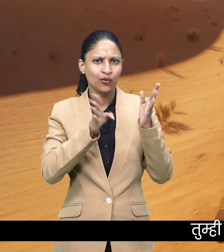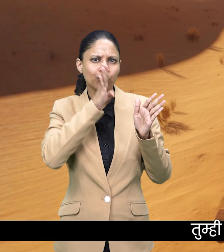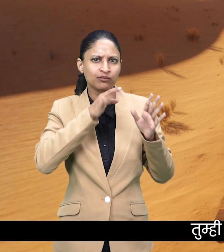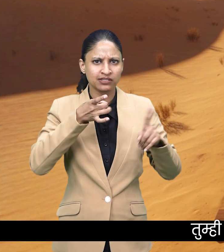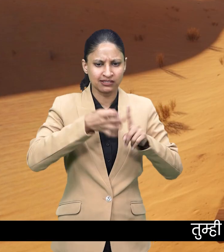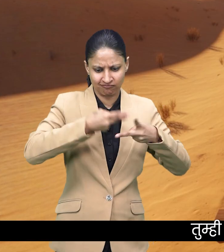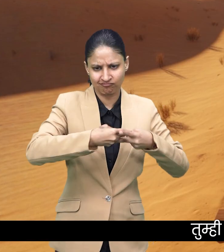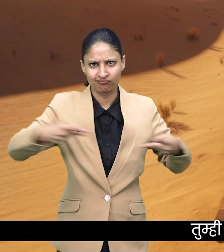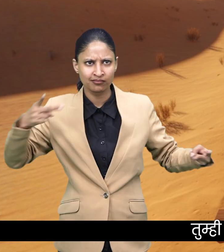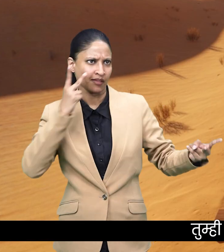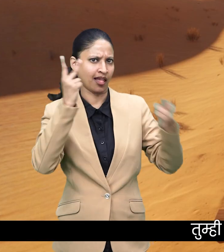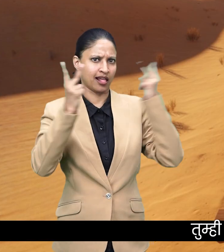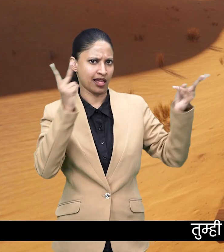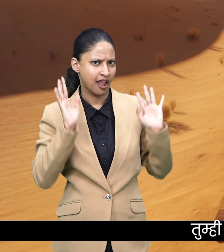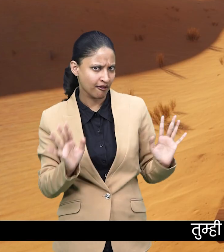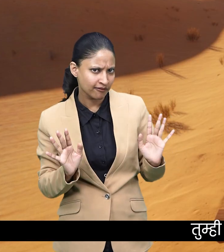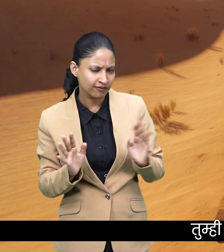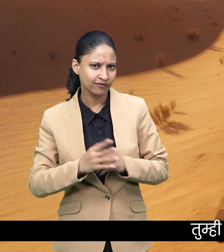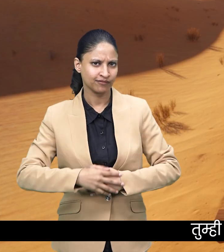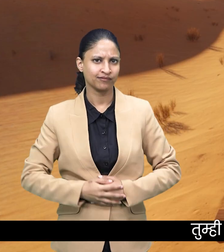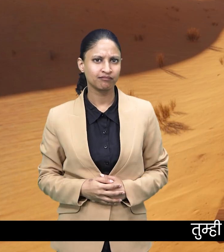तुम्ही रेल्वे ट्रॅक पाहिला आहे का?